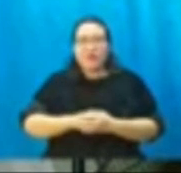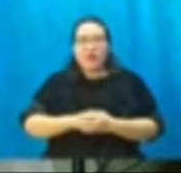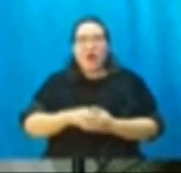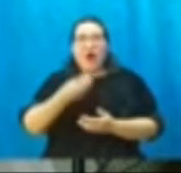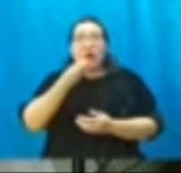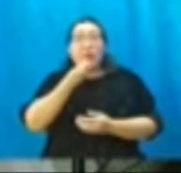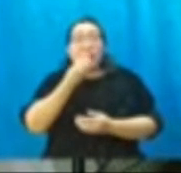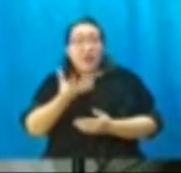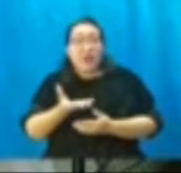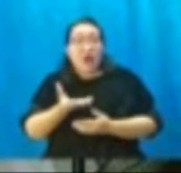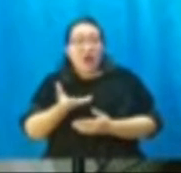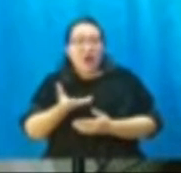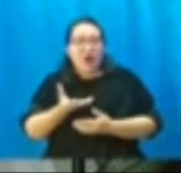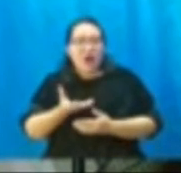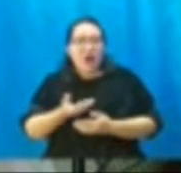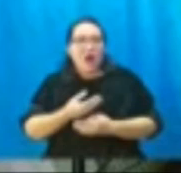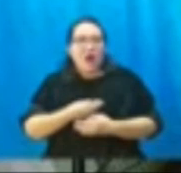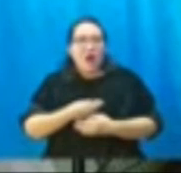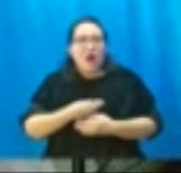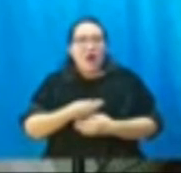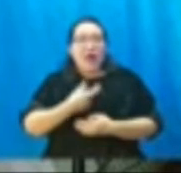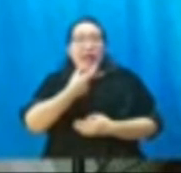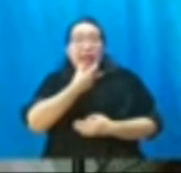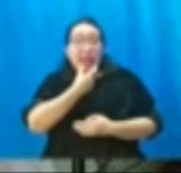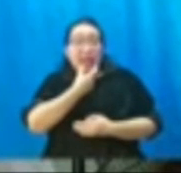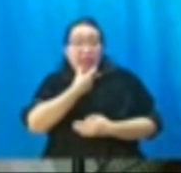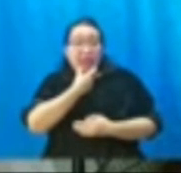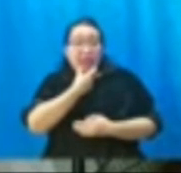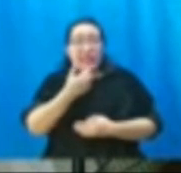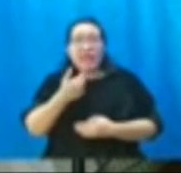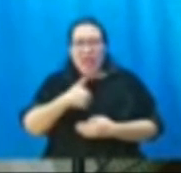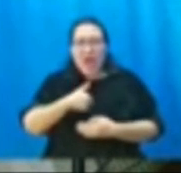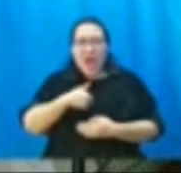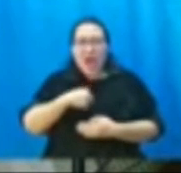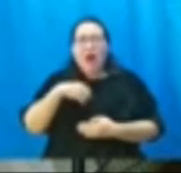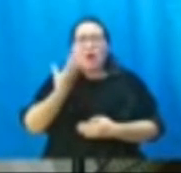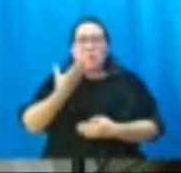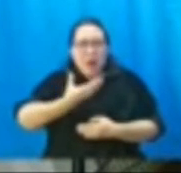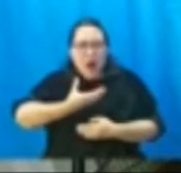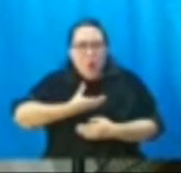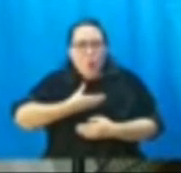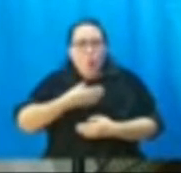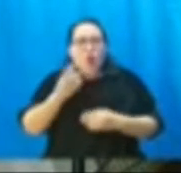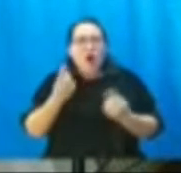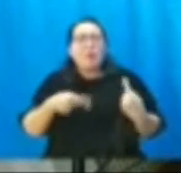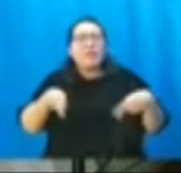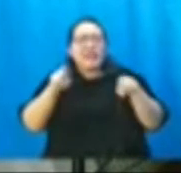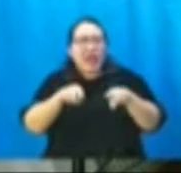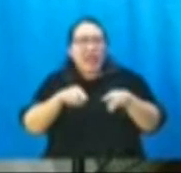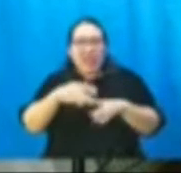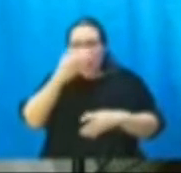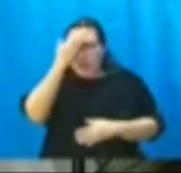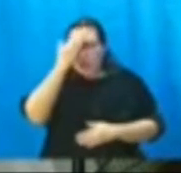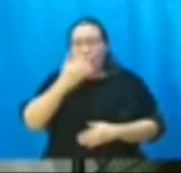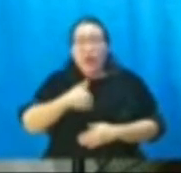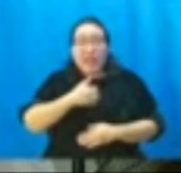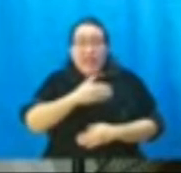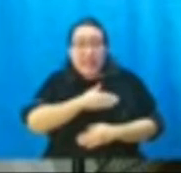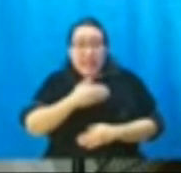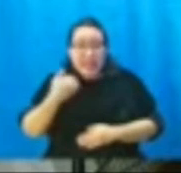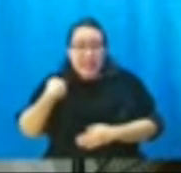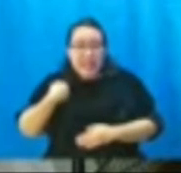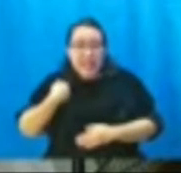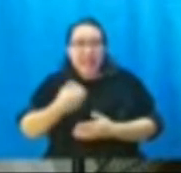yaitu supaya nanti penguburannya gampang kelenjar ikatul ikan lebih gampang Kalau menjadi yang cepat seperti